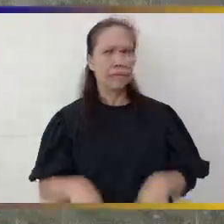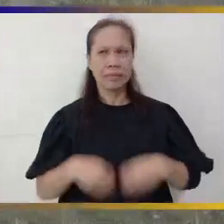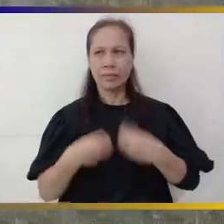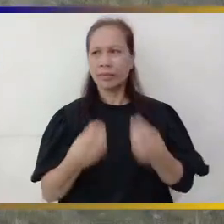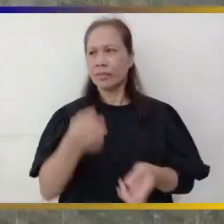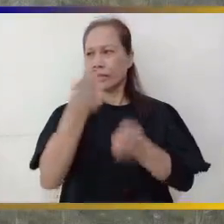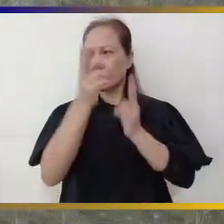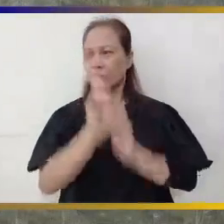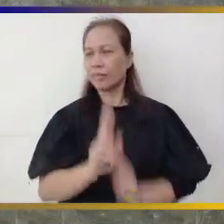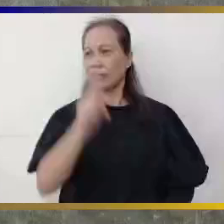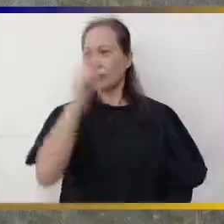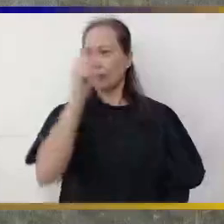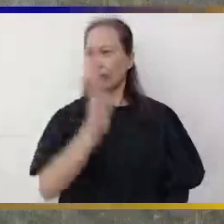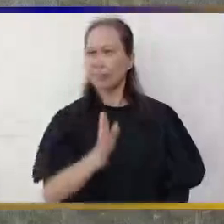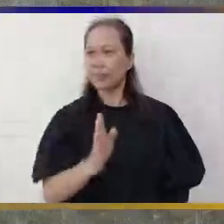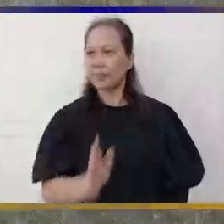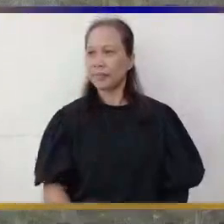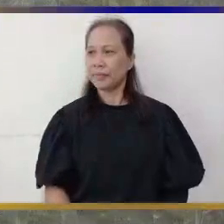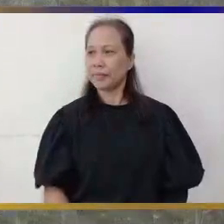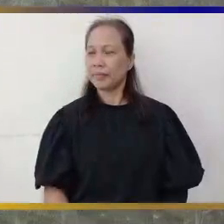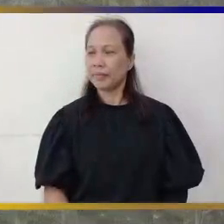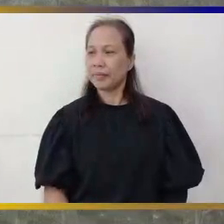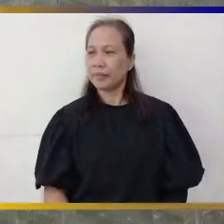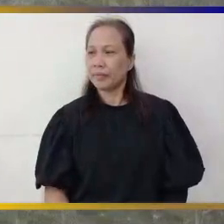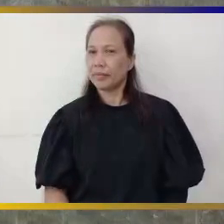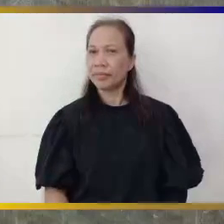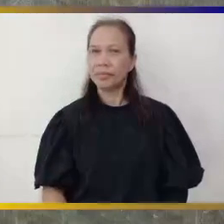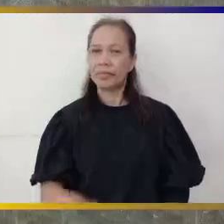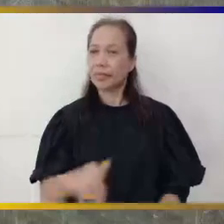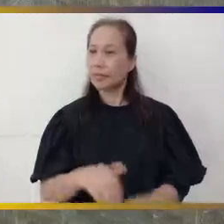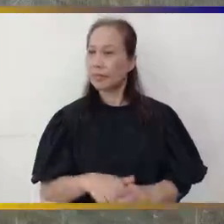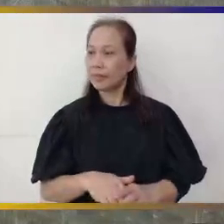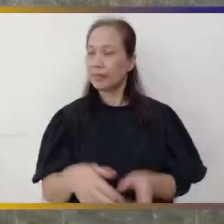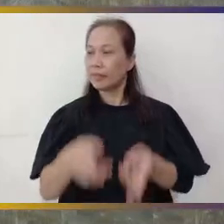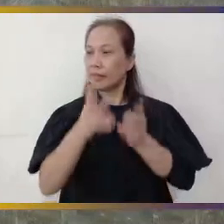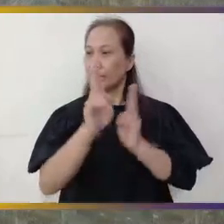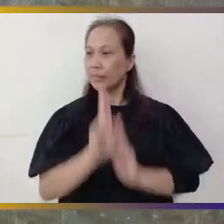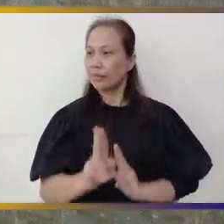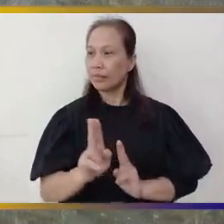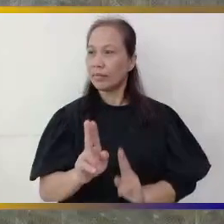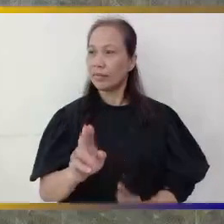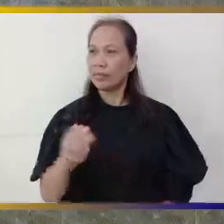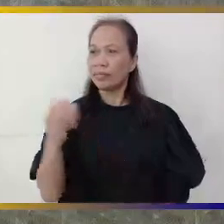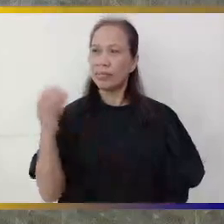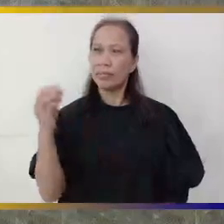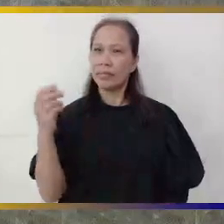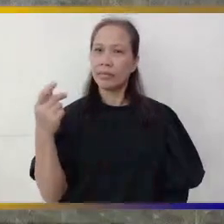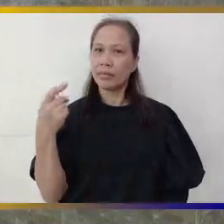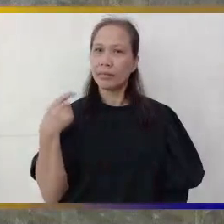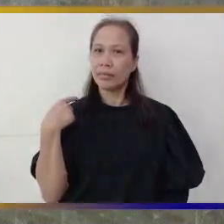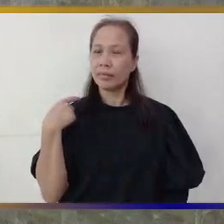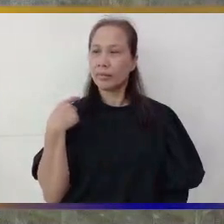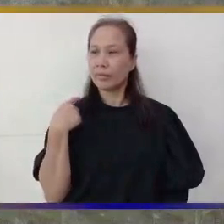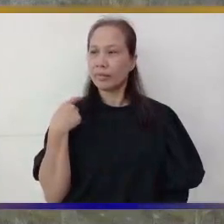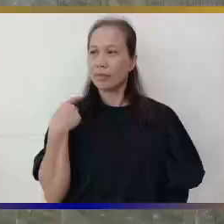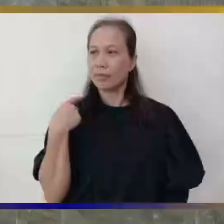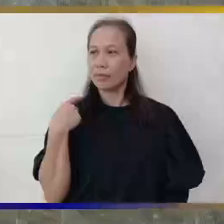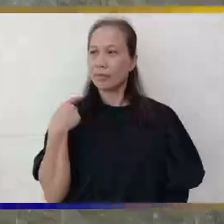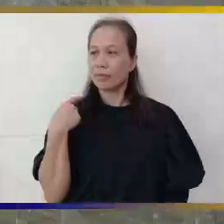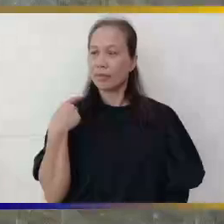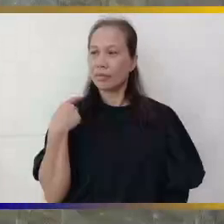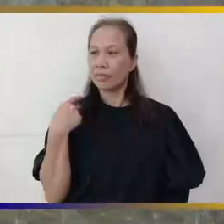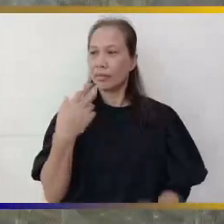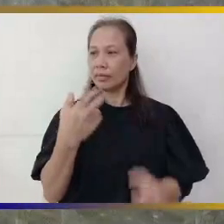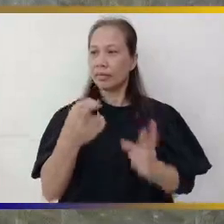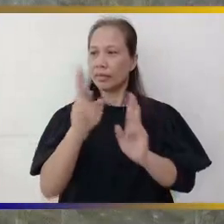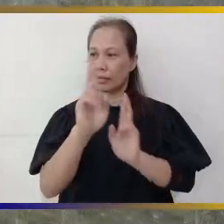To God Okay of course in honor there is reverence Okay p sinabi